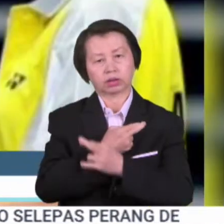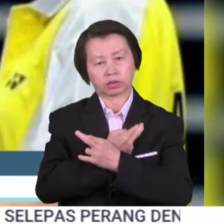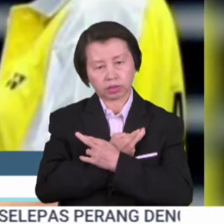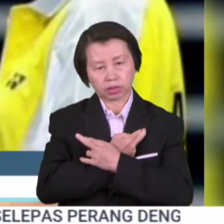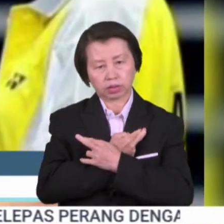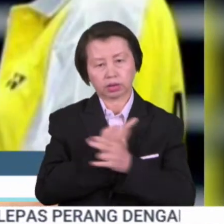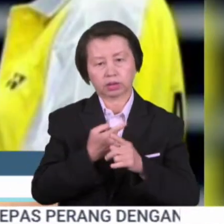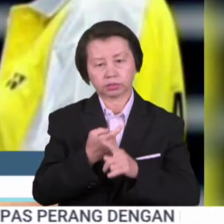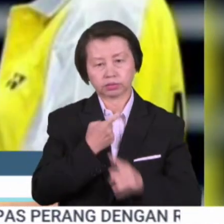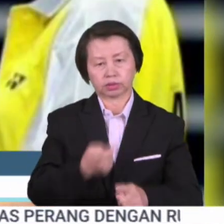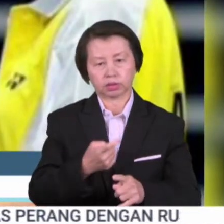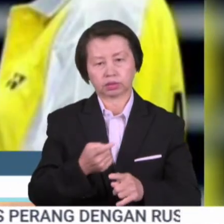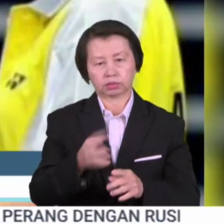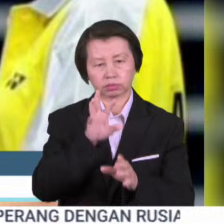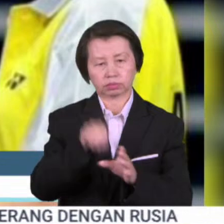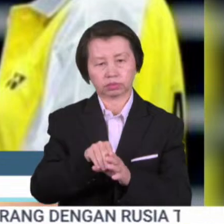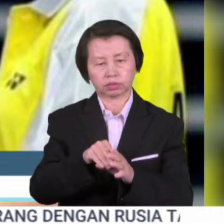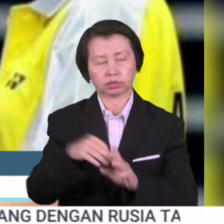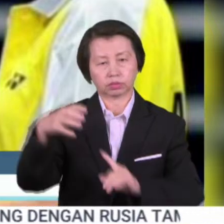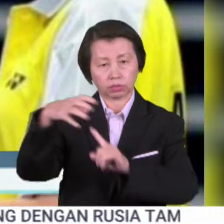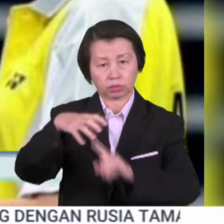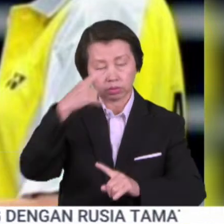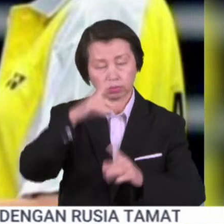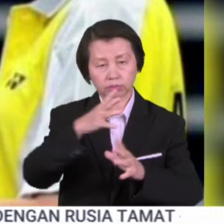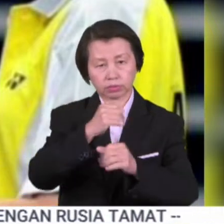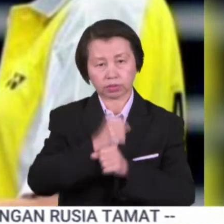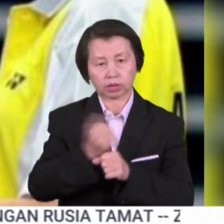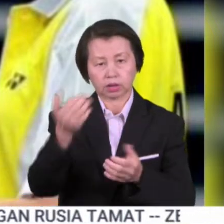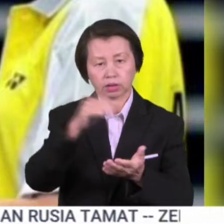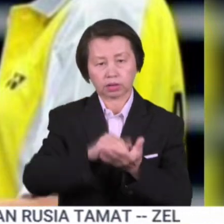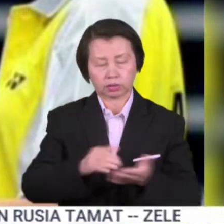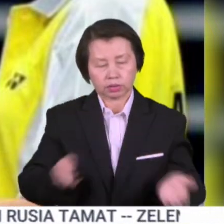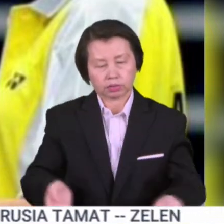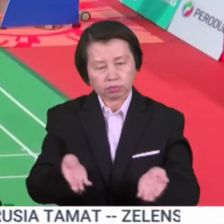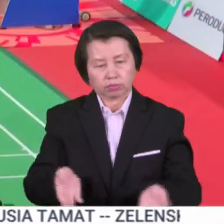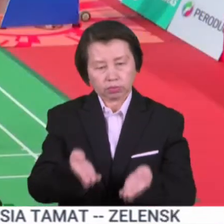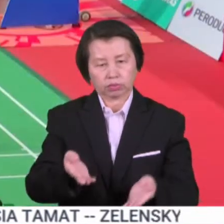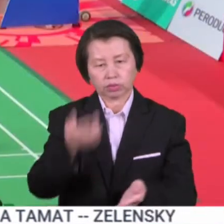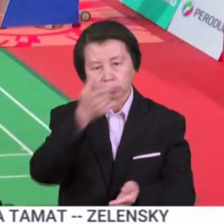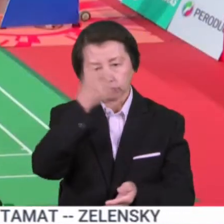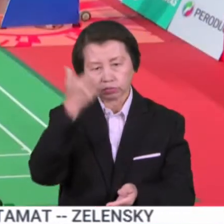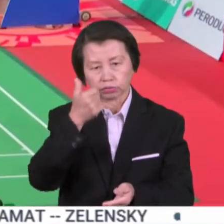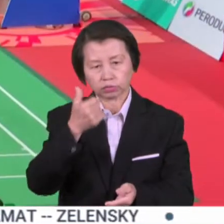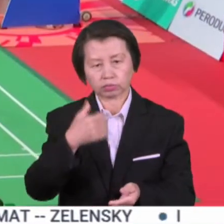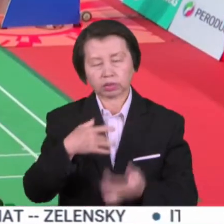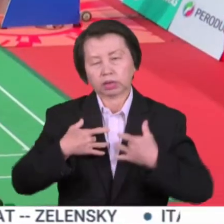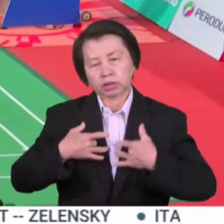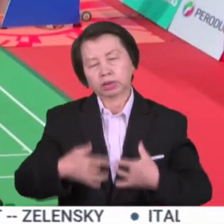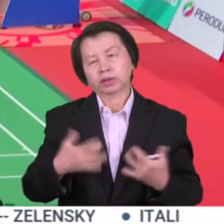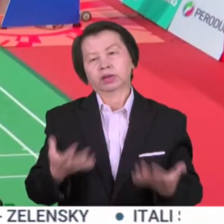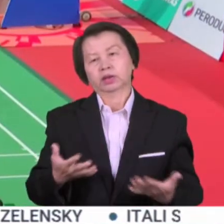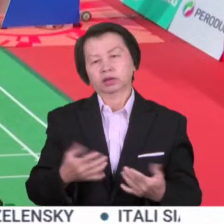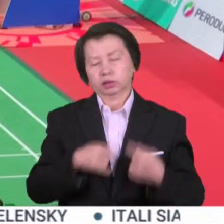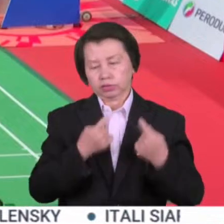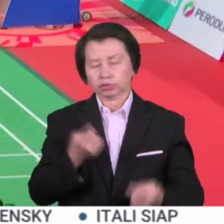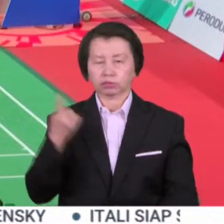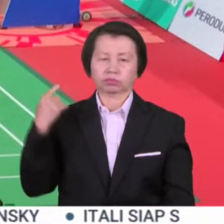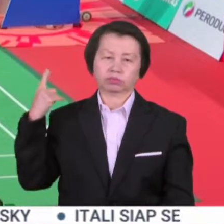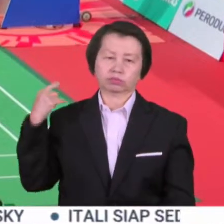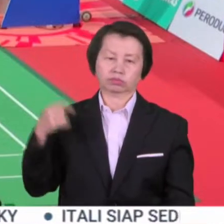seketika daripada menyertai kejohanan bagi mendapatkan semula motivasi susulan prestasi mengecewakan sejak